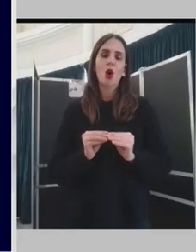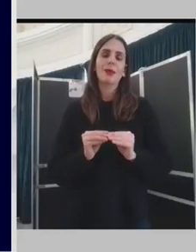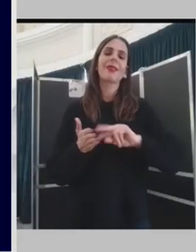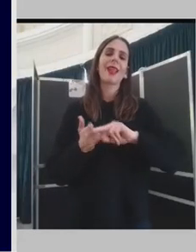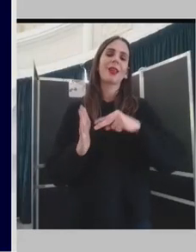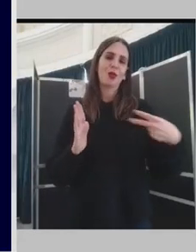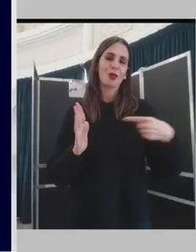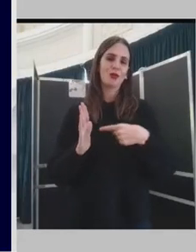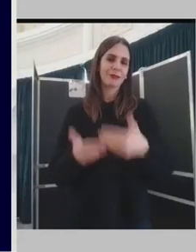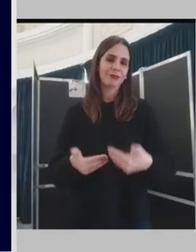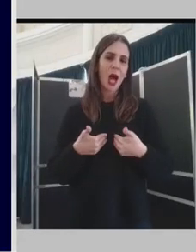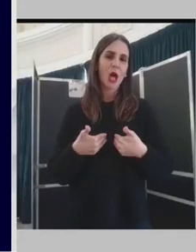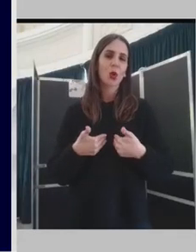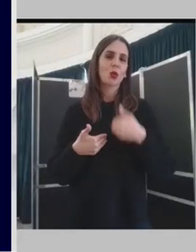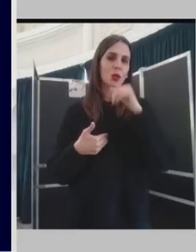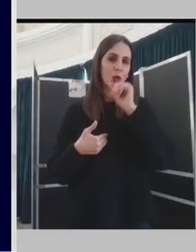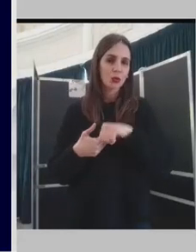e